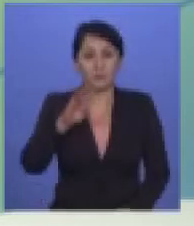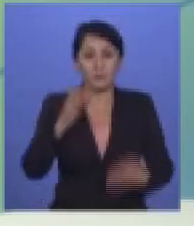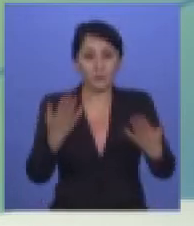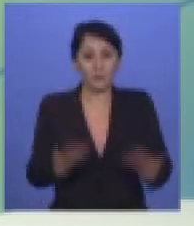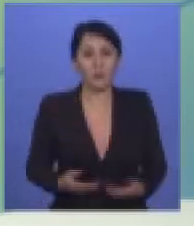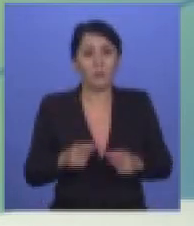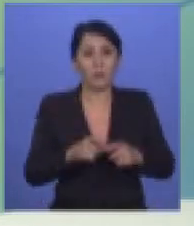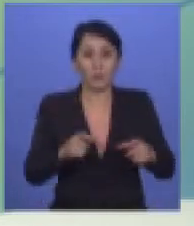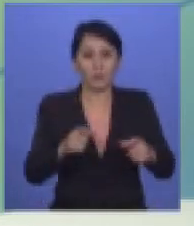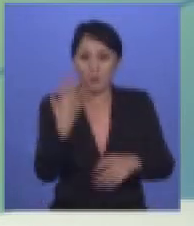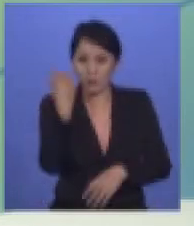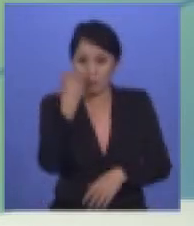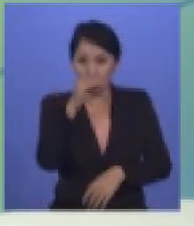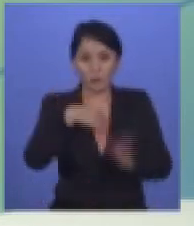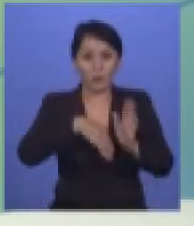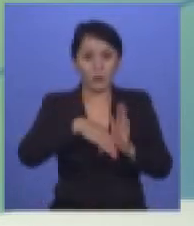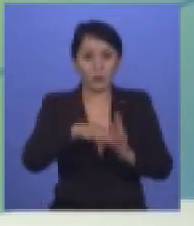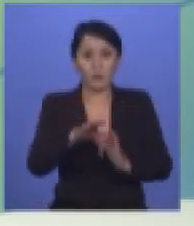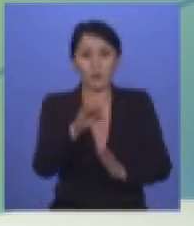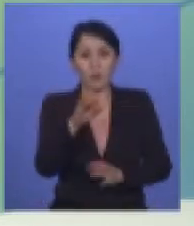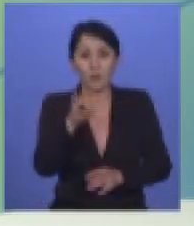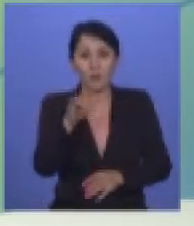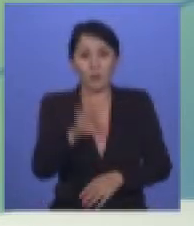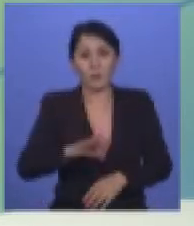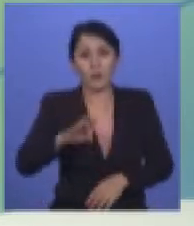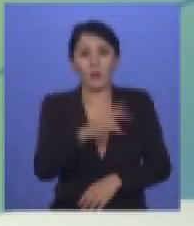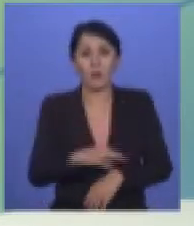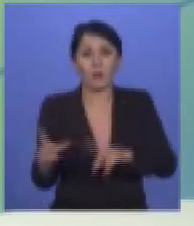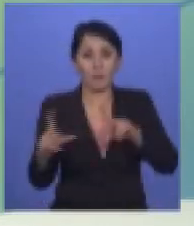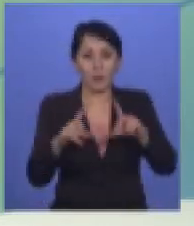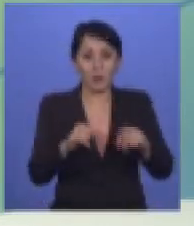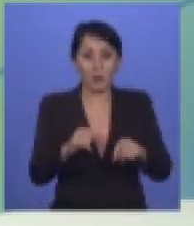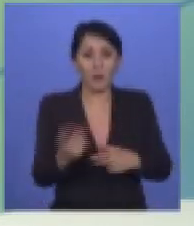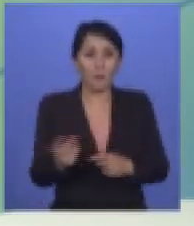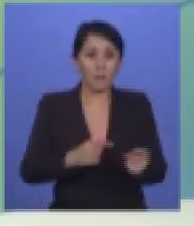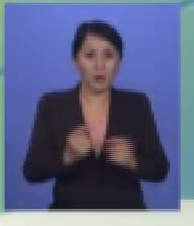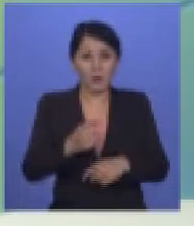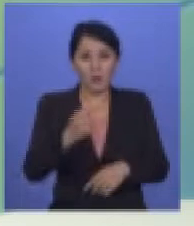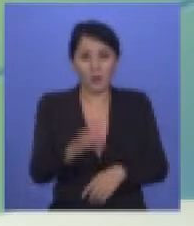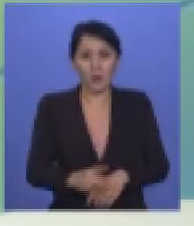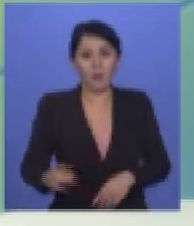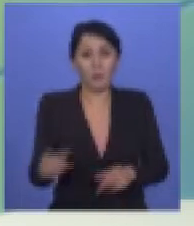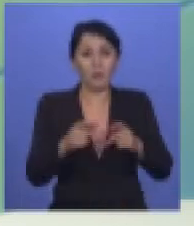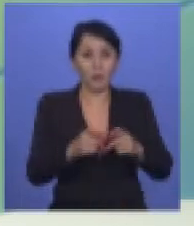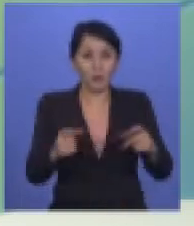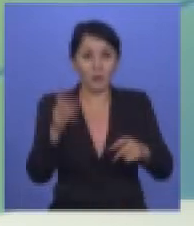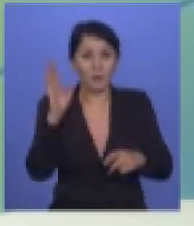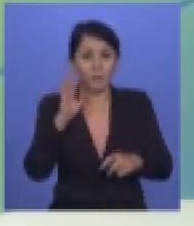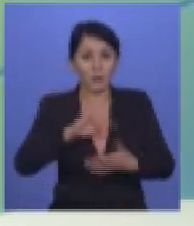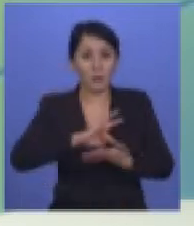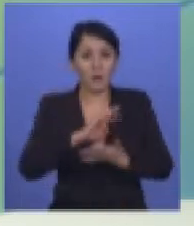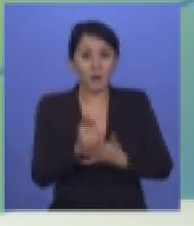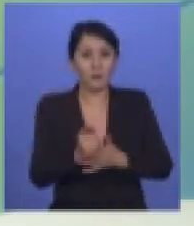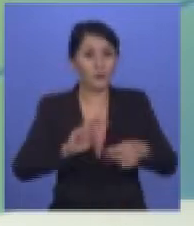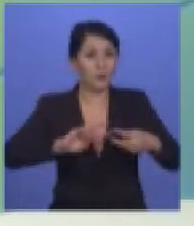Жезқазған тұрғындарының тұрмыс сапасын жақсартуға жет. Ұлытау облысына жұмыс сапарымен барған президент осылай деді. Аймақта азаматтарды ауыз сумен қамту